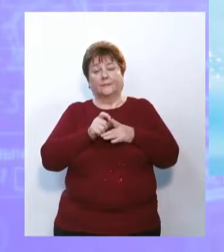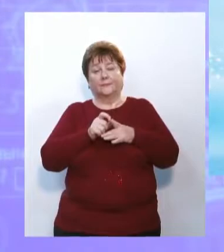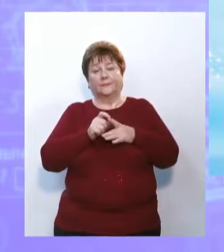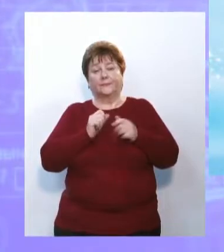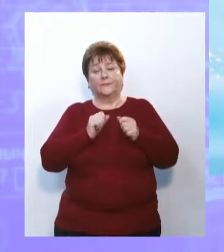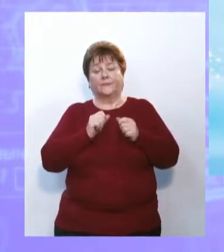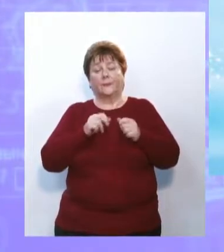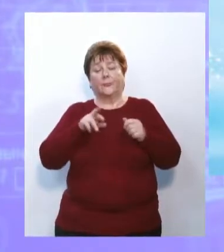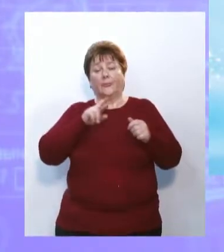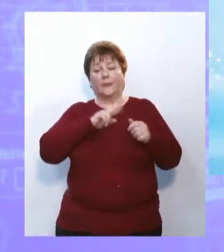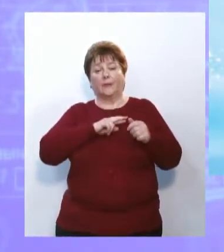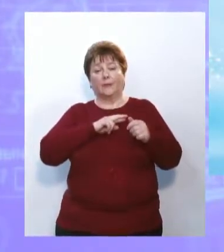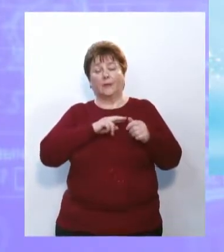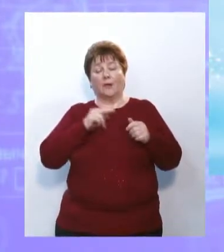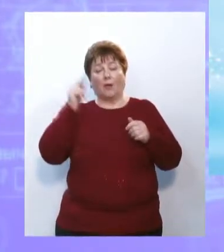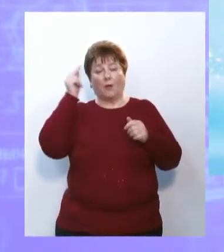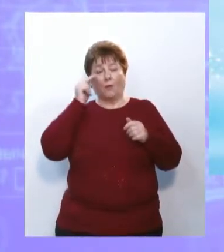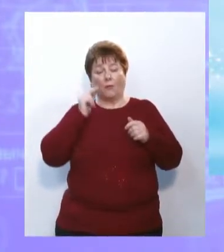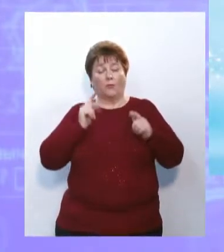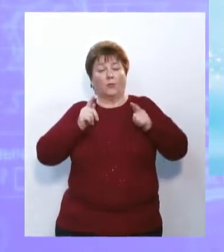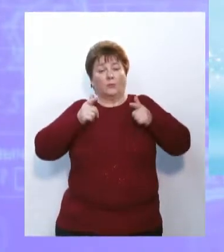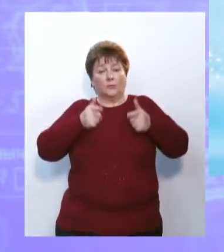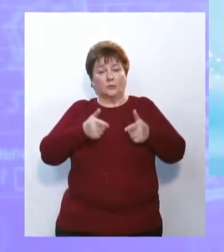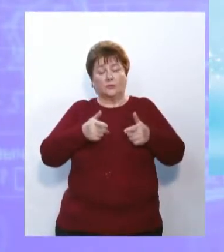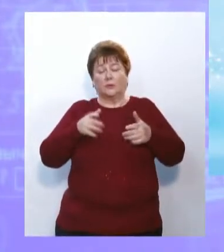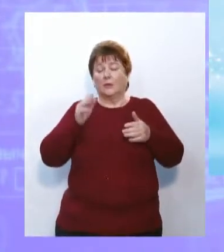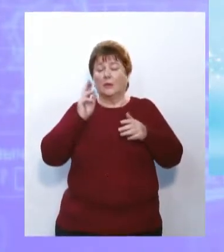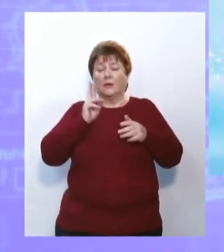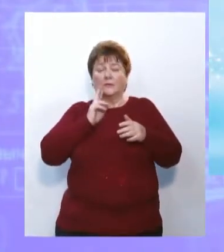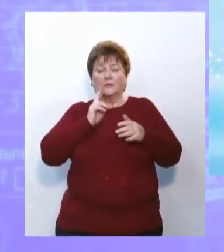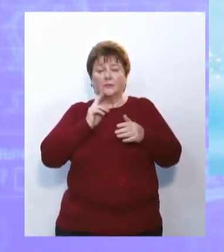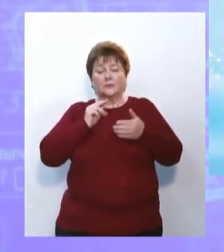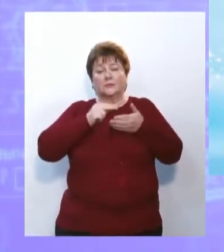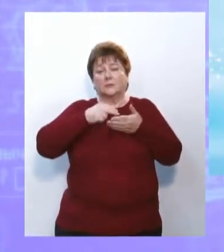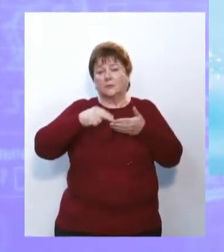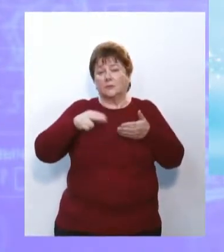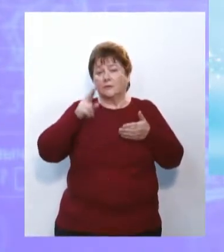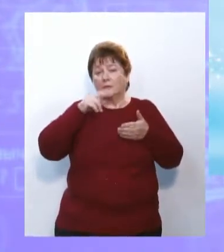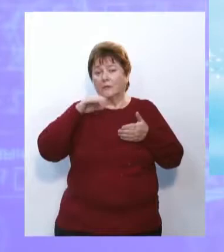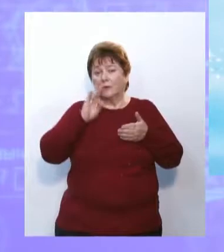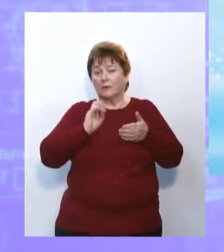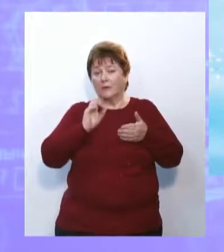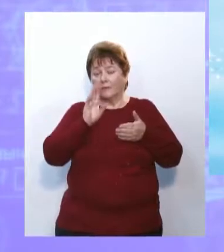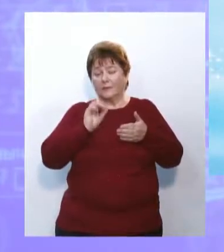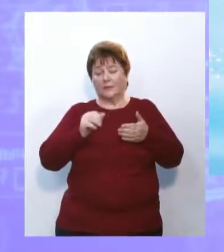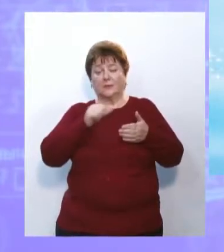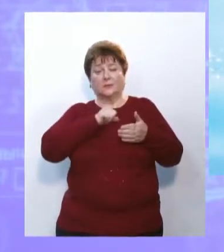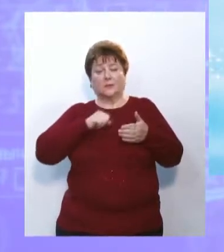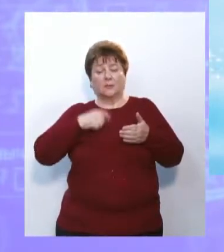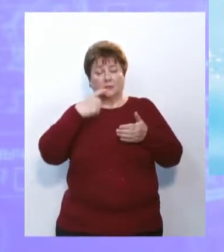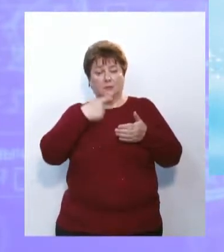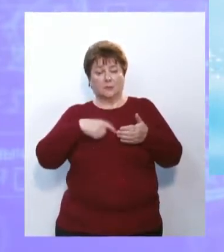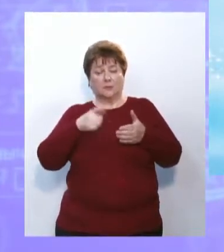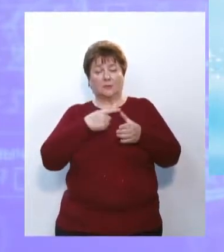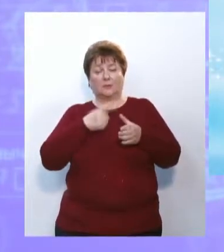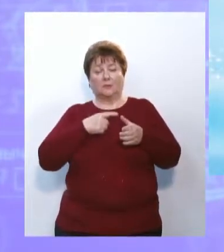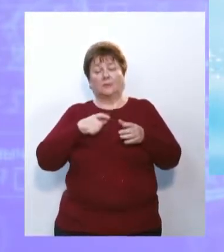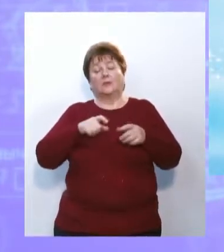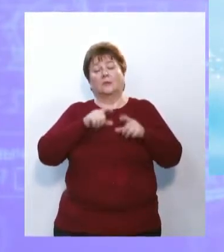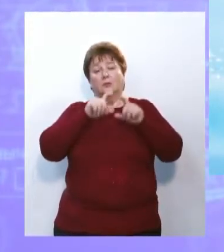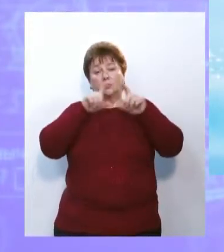Я уроки посещаю и всегда веду дневник. Сам себя я называю